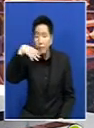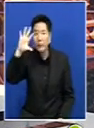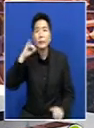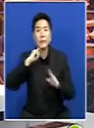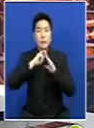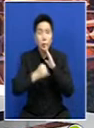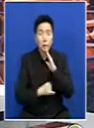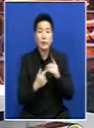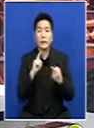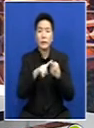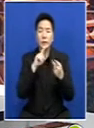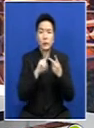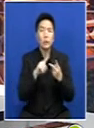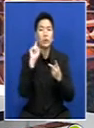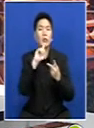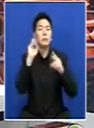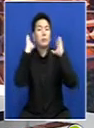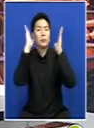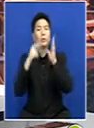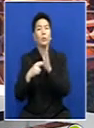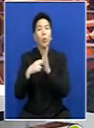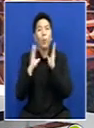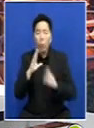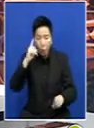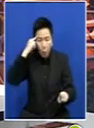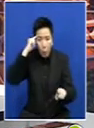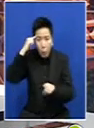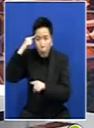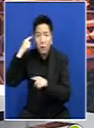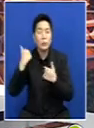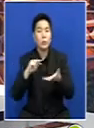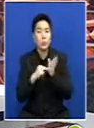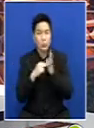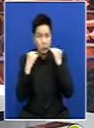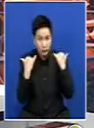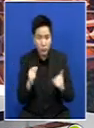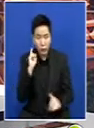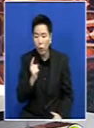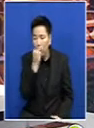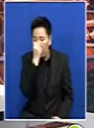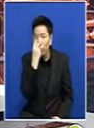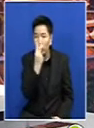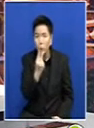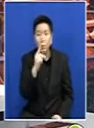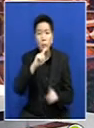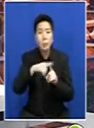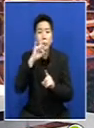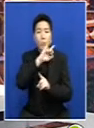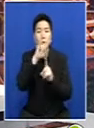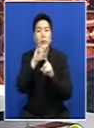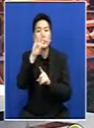กลับหรือ2อ่อนประชาสัมพันธ์จริงๆคนไม่รู้จริงๆ นั่นเดี๋ยววันตรงนั้นต้องไปรอดูนะคะในวันที่7ว่าผลจ